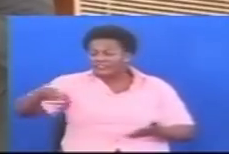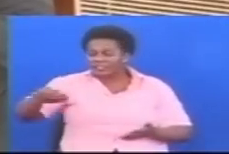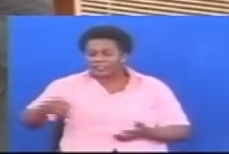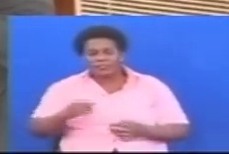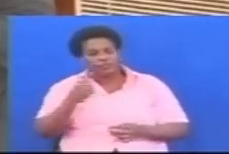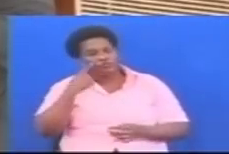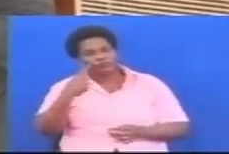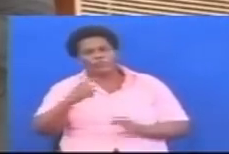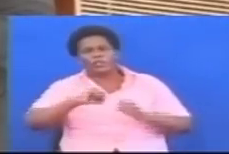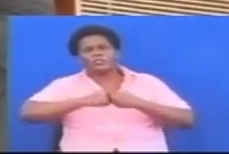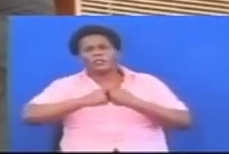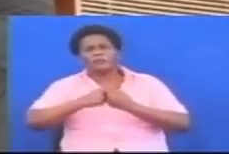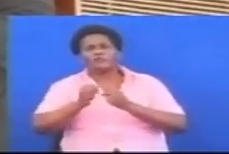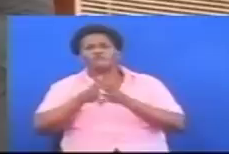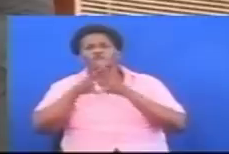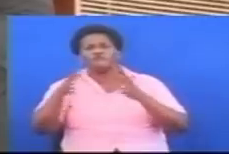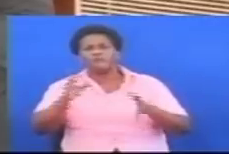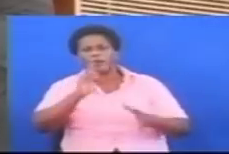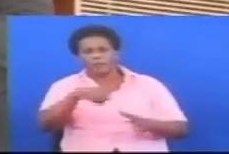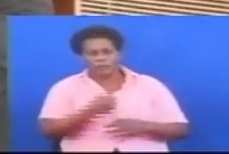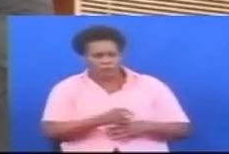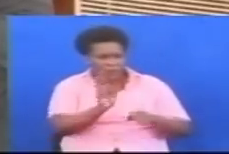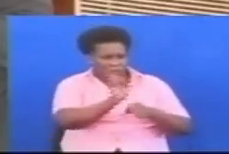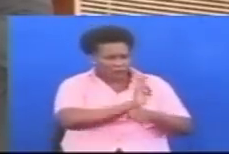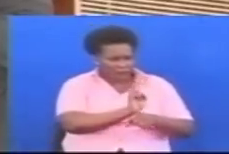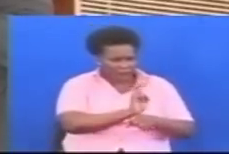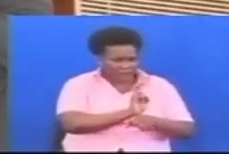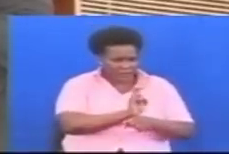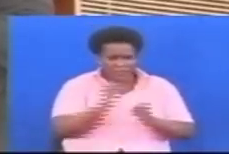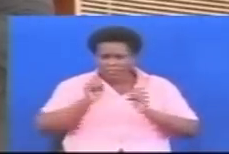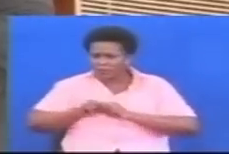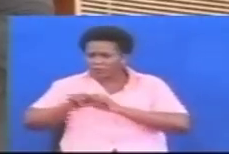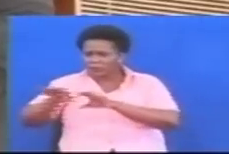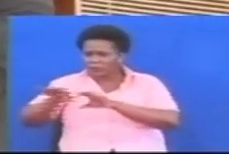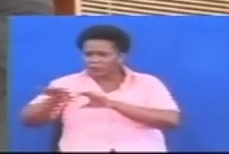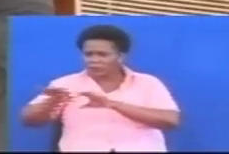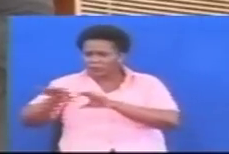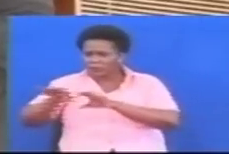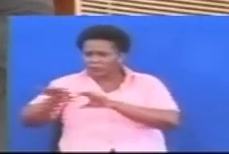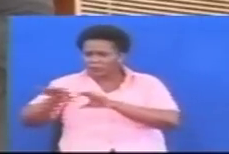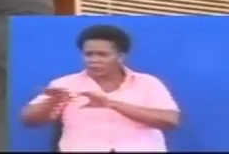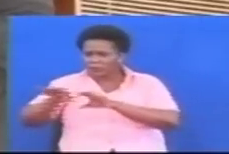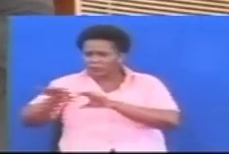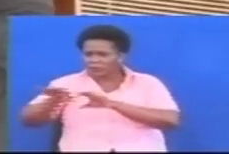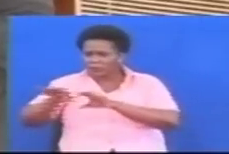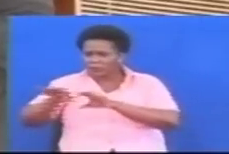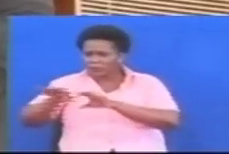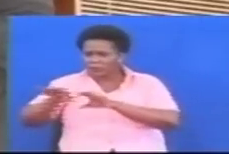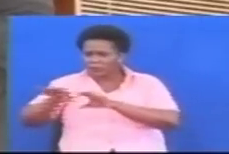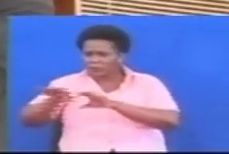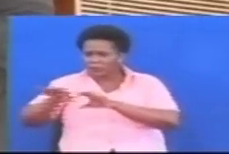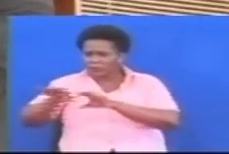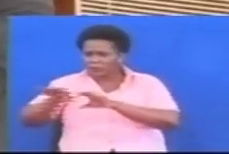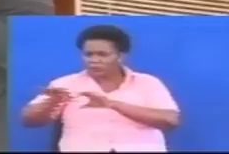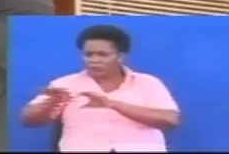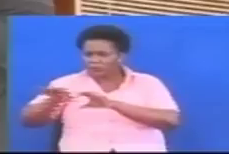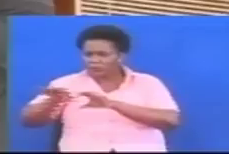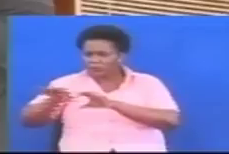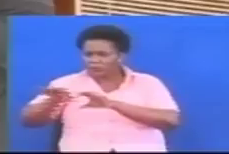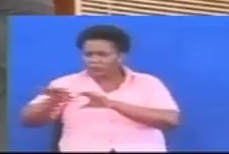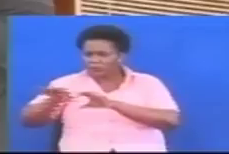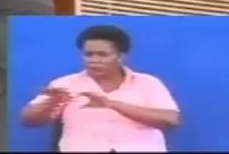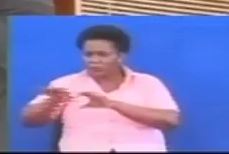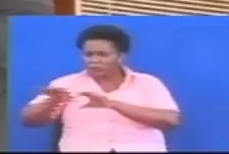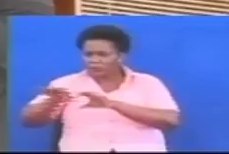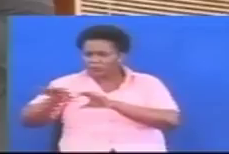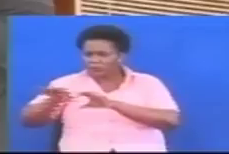nyingi za usimamizi na uendelezaji wa rasilimali za maji. Tofauti na nchi nyingi za majirani, nchi ya Tanzania imejaliwa kuwa na rasilimali